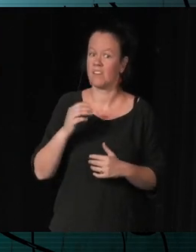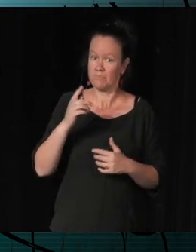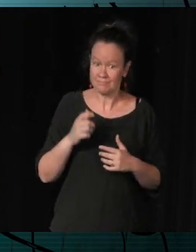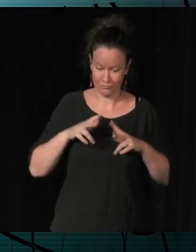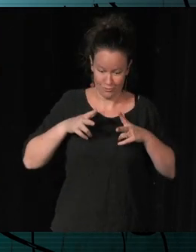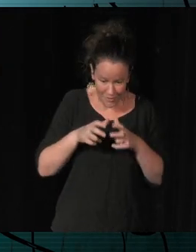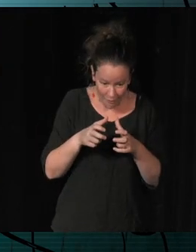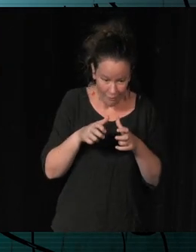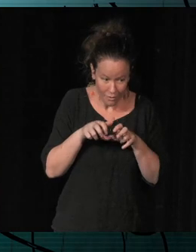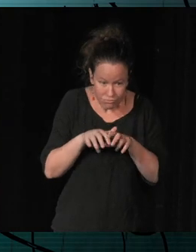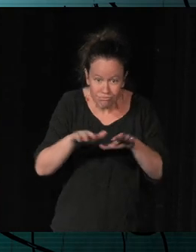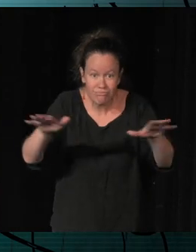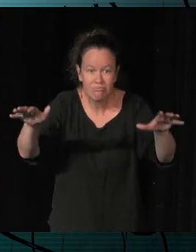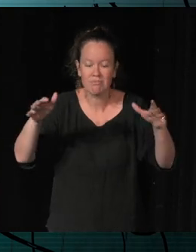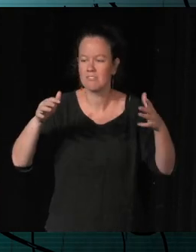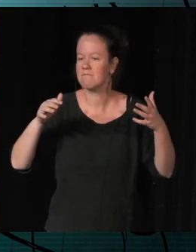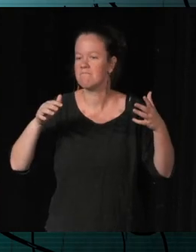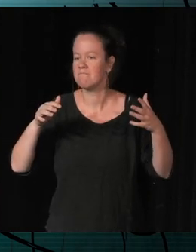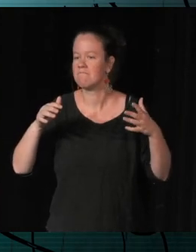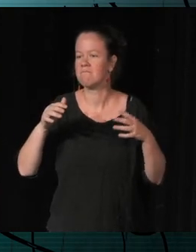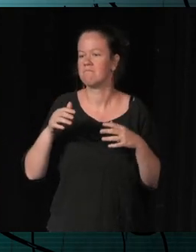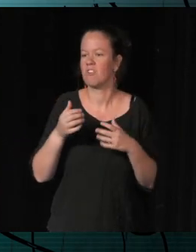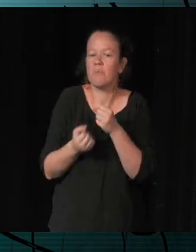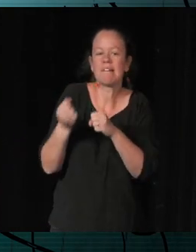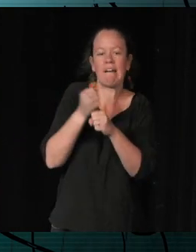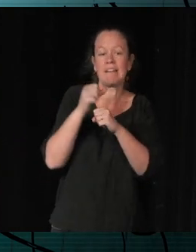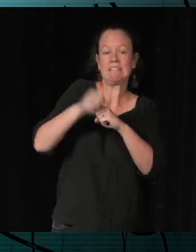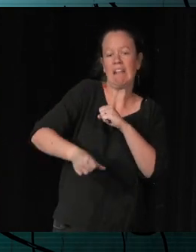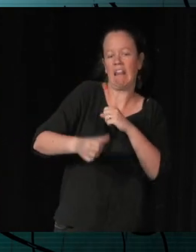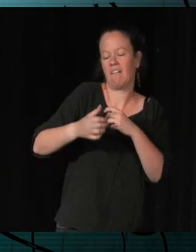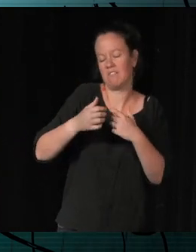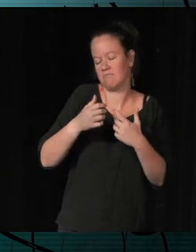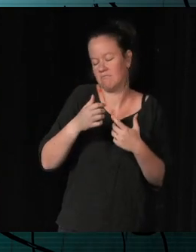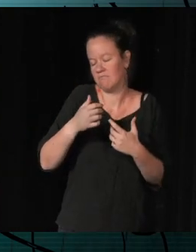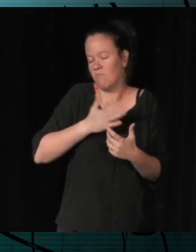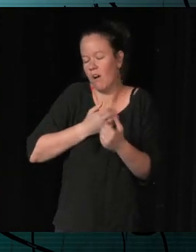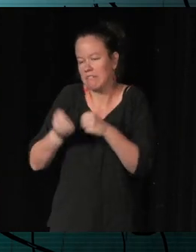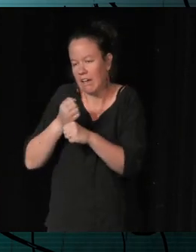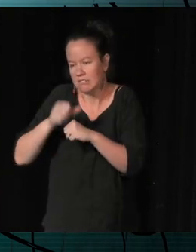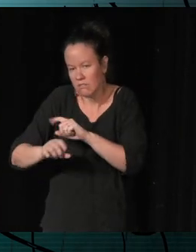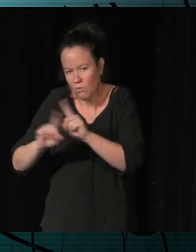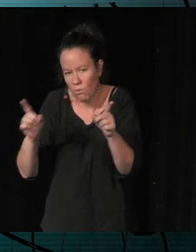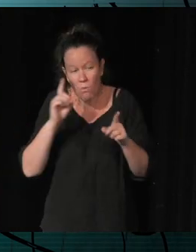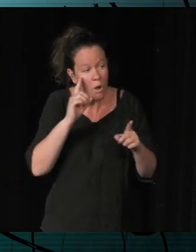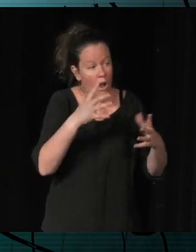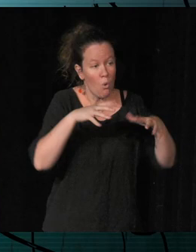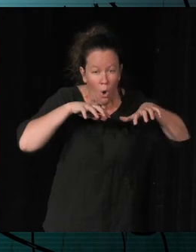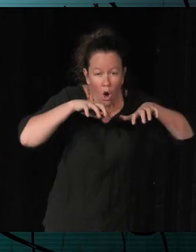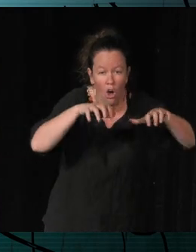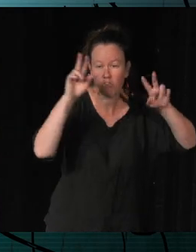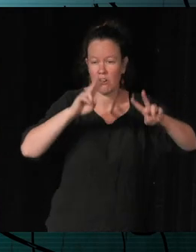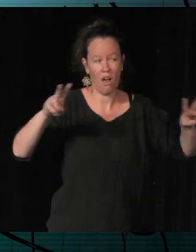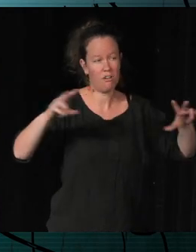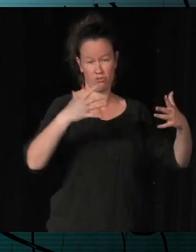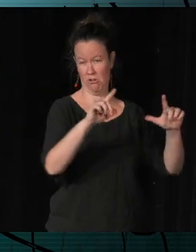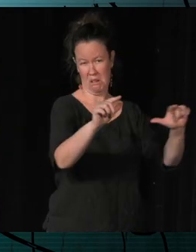allait créer un genre j'aime pas dire ça j'ai pas l'impression d'avoir créé un genre le genre horreur comme je dis il existe naturellement de de lui-même mais